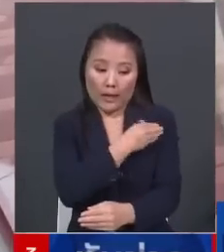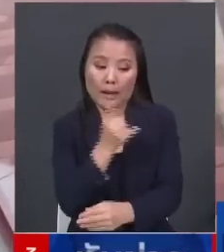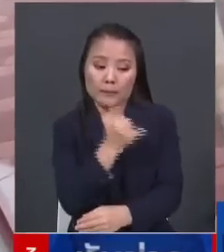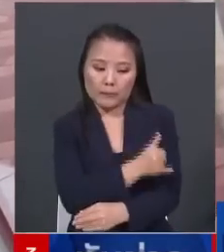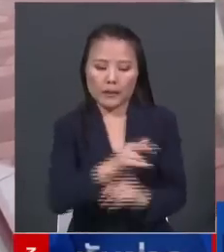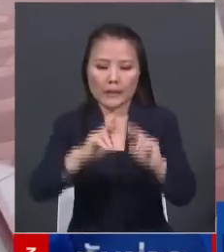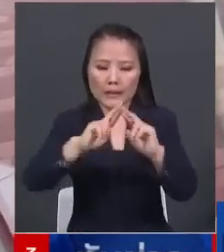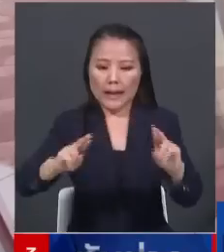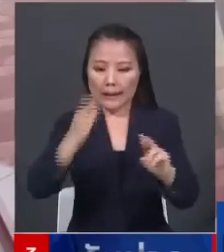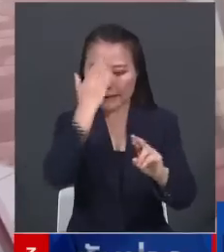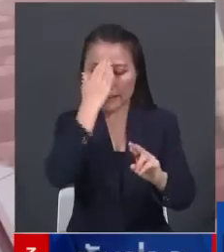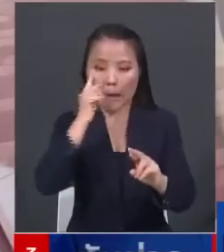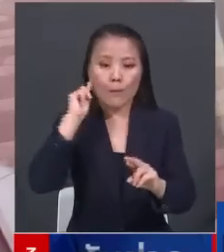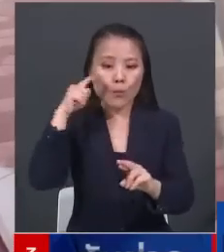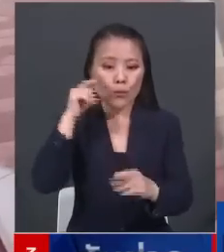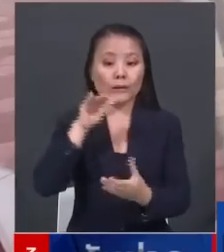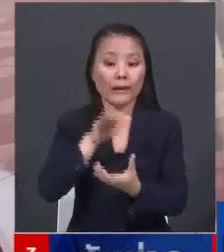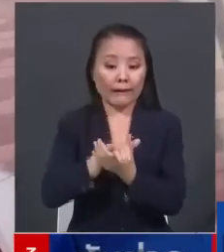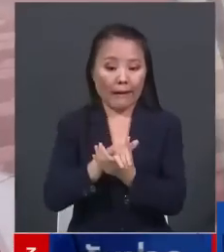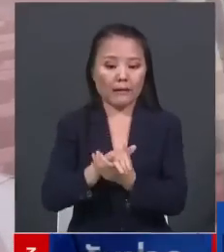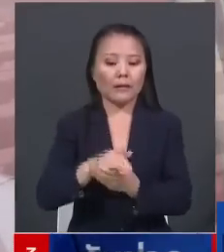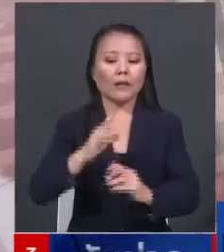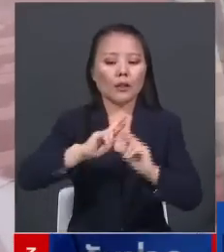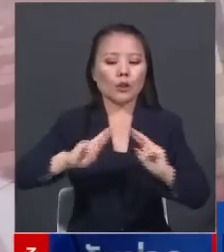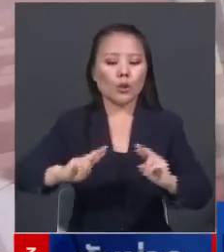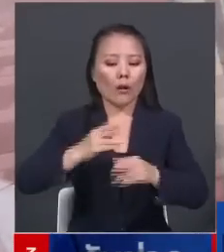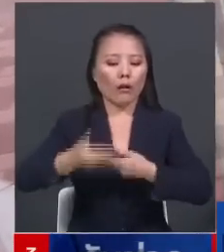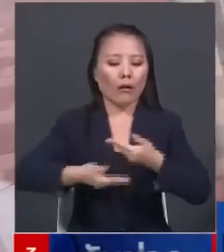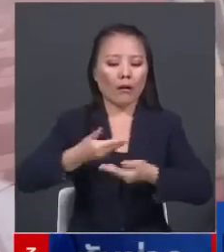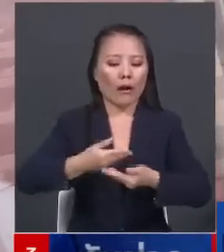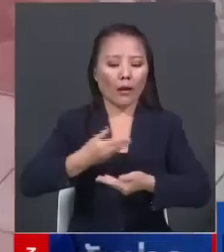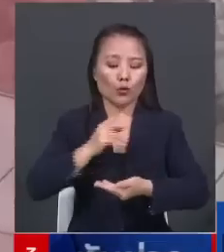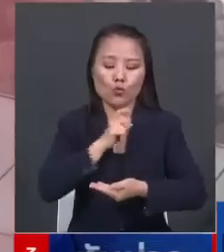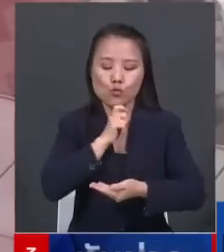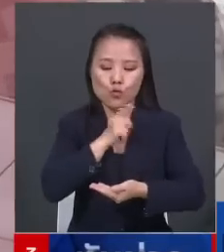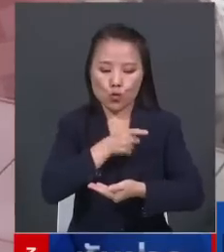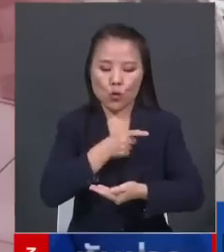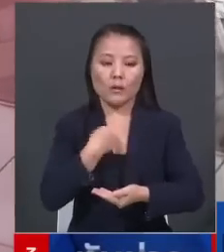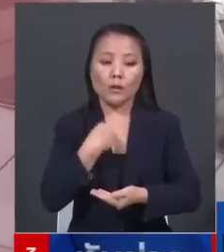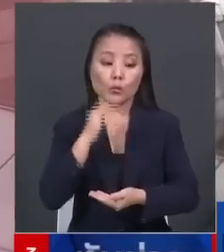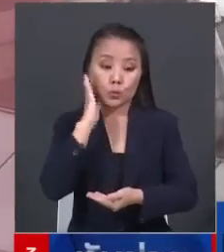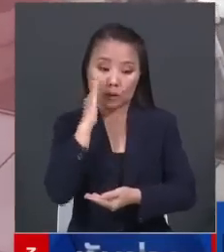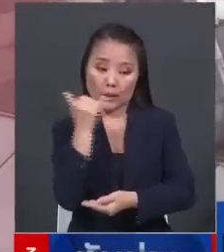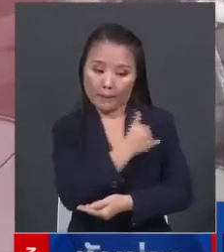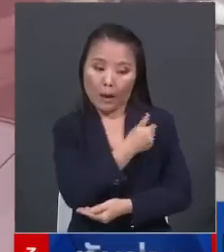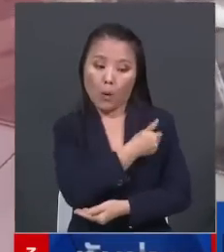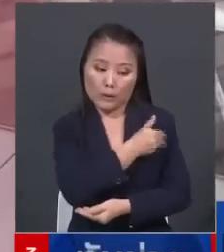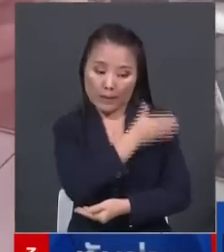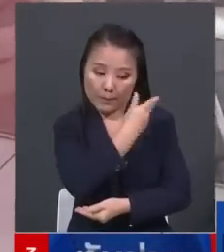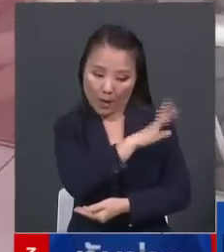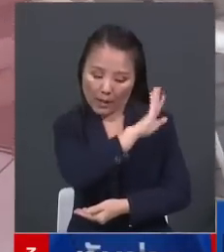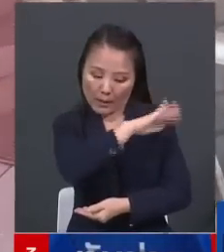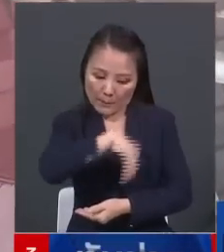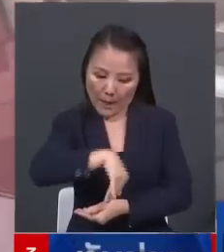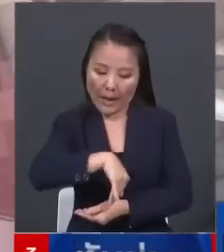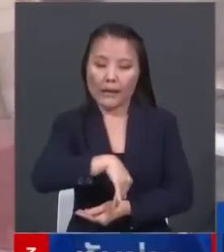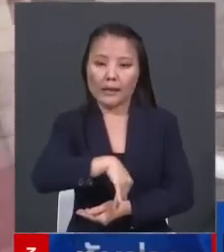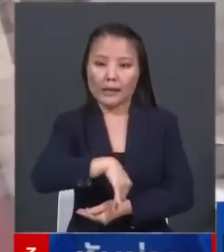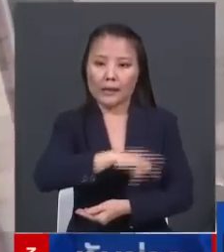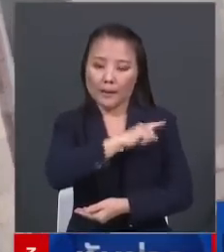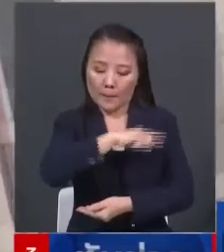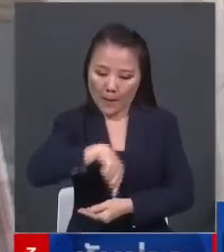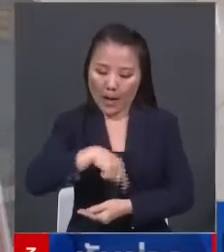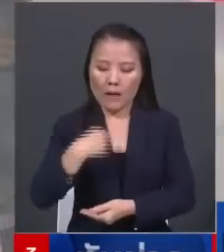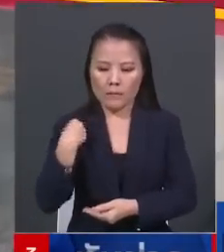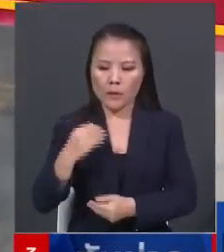ร้านเนี่ยมีภรรยายืนขายทองแทนอยู่นะทีนี้พอไปเข้าห้องน้ำเรียบร้อยก็เดินออกมาแล้วก็เป็นจังหวะเดียวกับที่